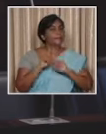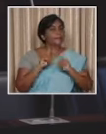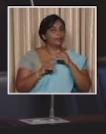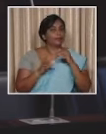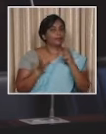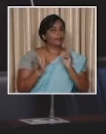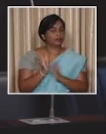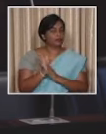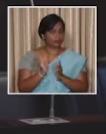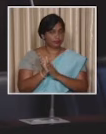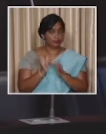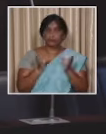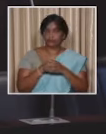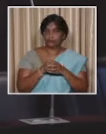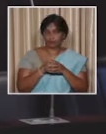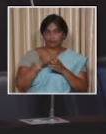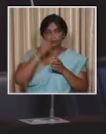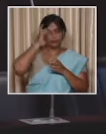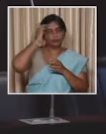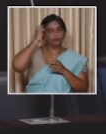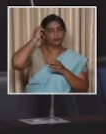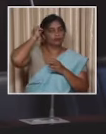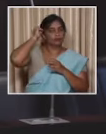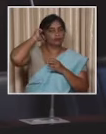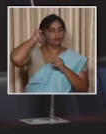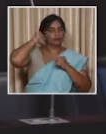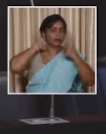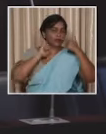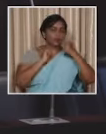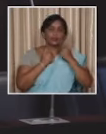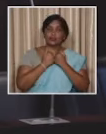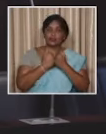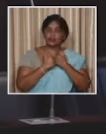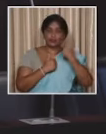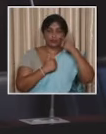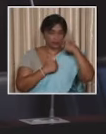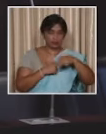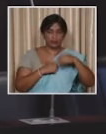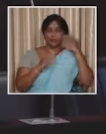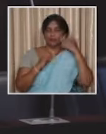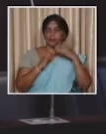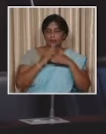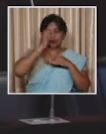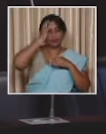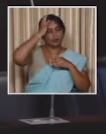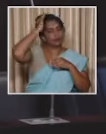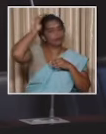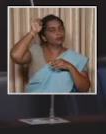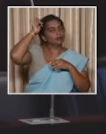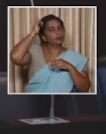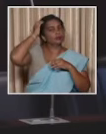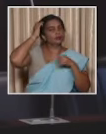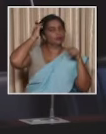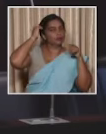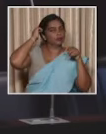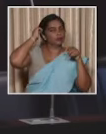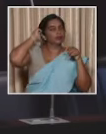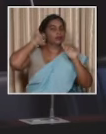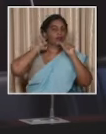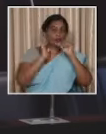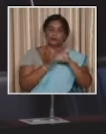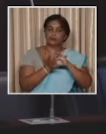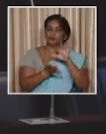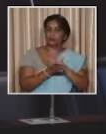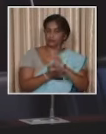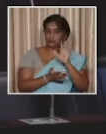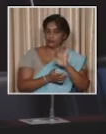aanshika adhikshana kaaraka sabhawa balashakti ha pravahane pilibanda kaaraka sabhawa niyama karala